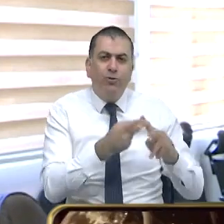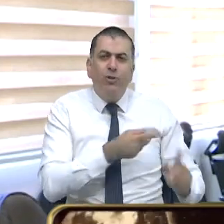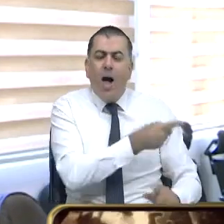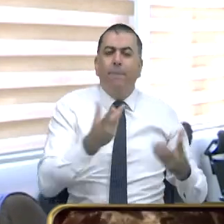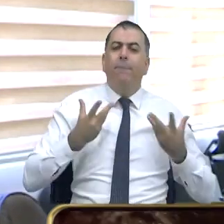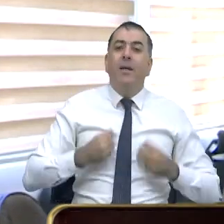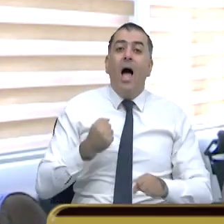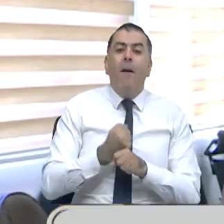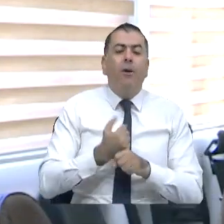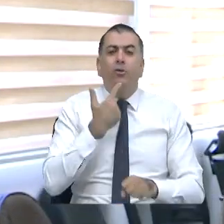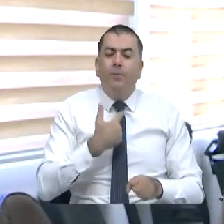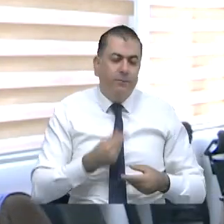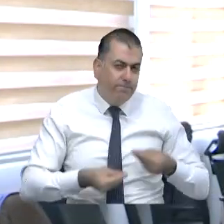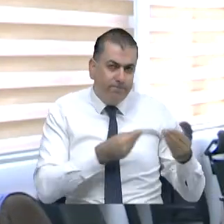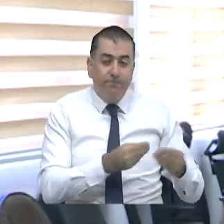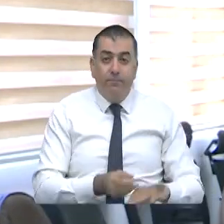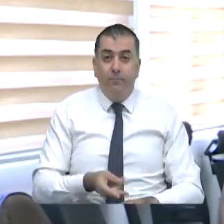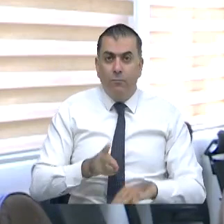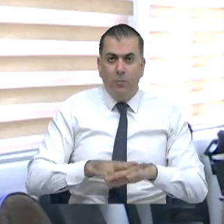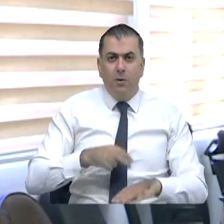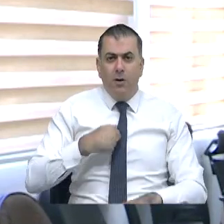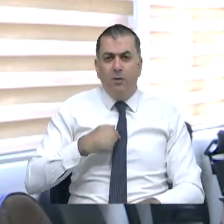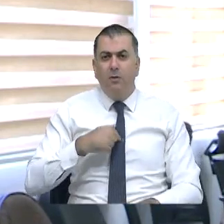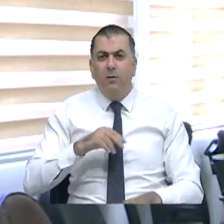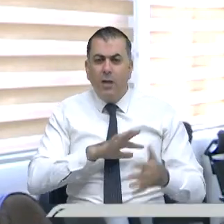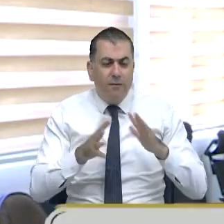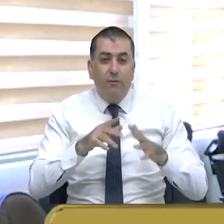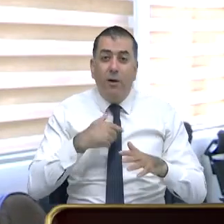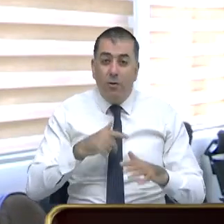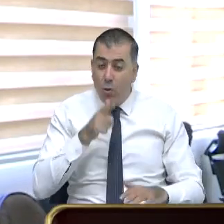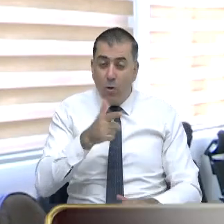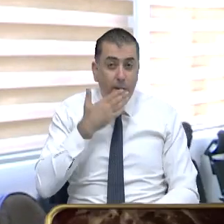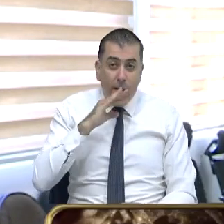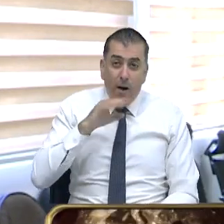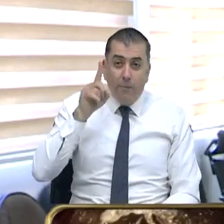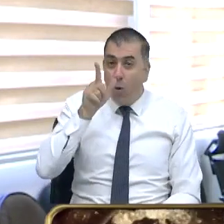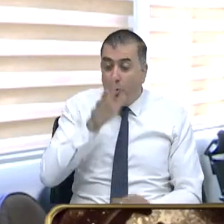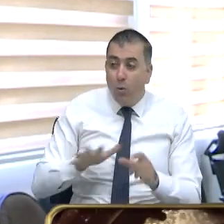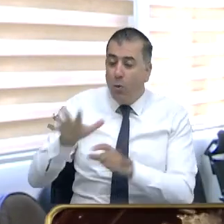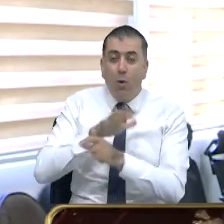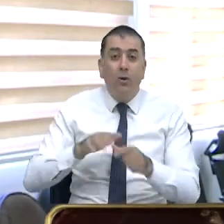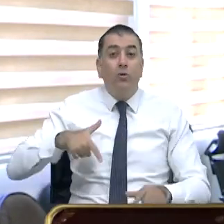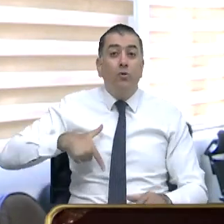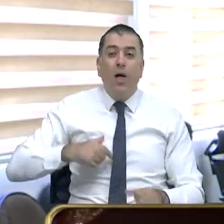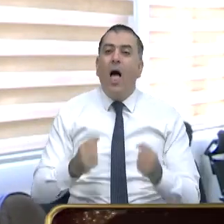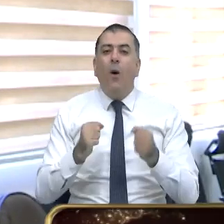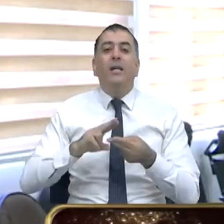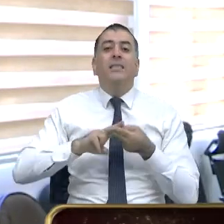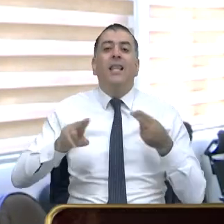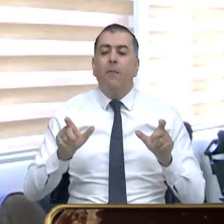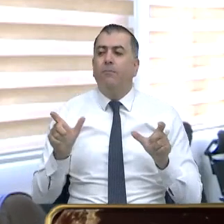مجلس التنفيذي والمجلس الامني الوضع بشكل عام في المملكه والحمد لله المملكه يعني تمر باوضاع امنيه ممتازه